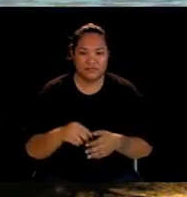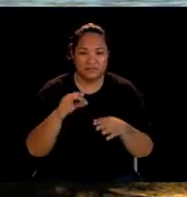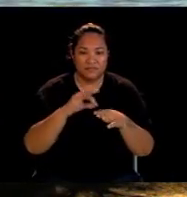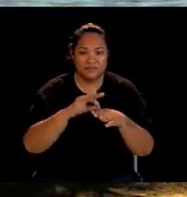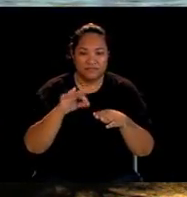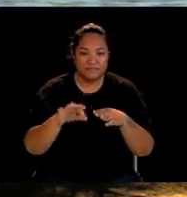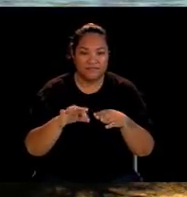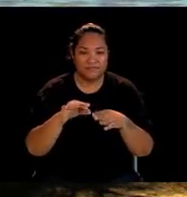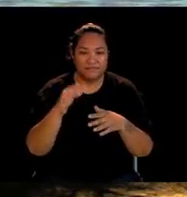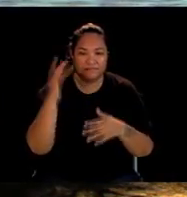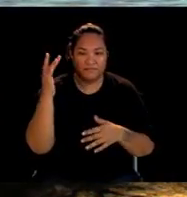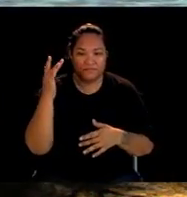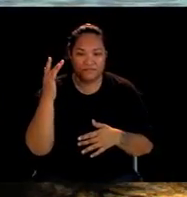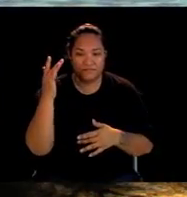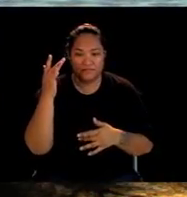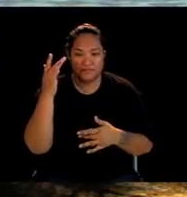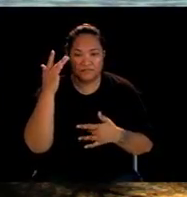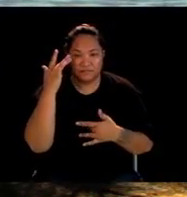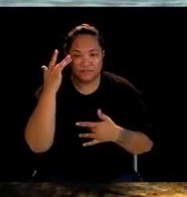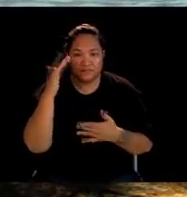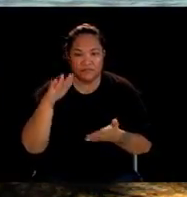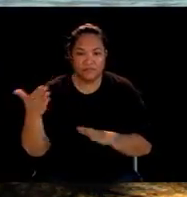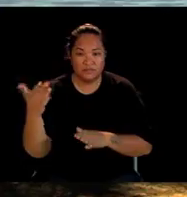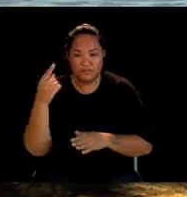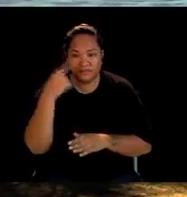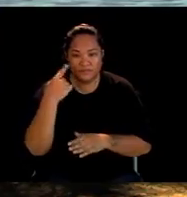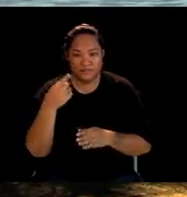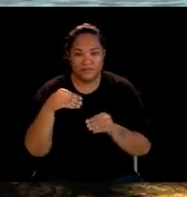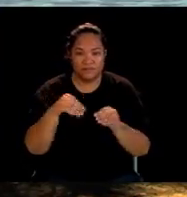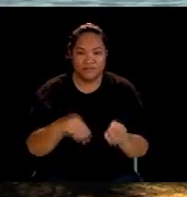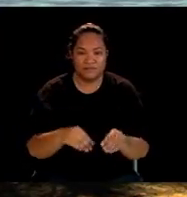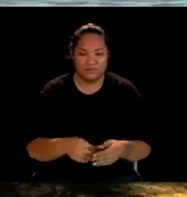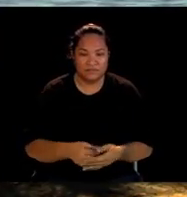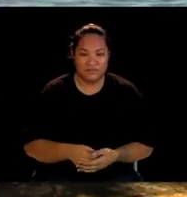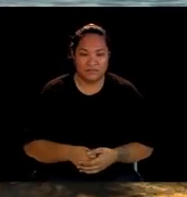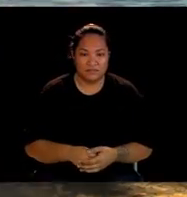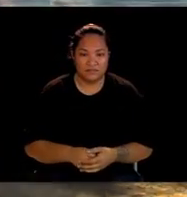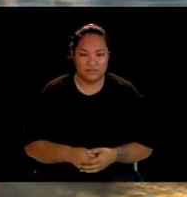Bafafana itasi ni ading itataw-taw imatay.